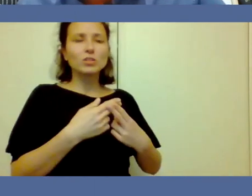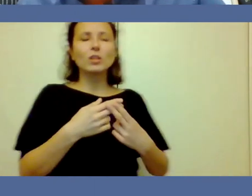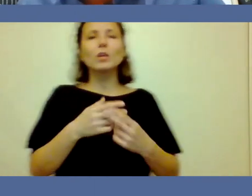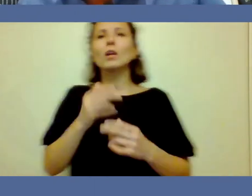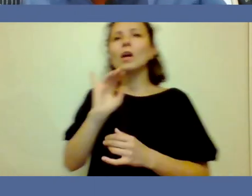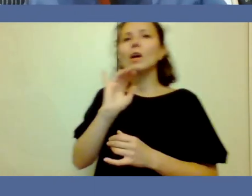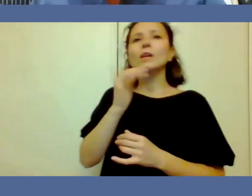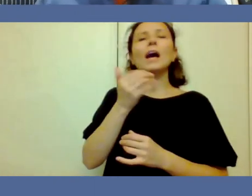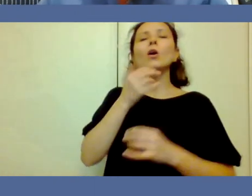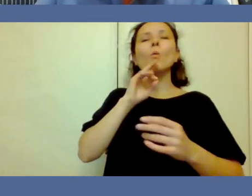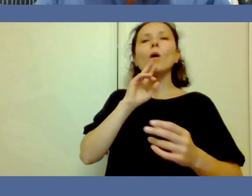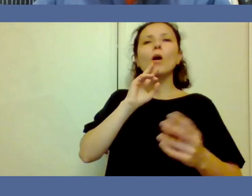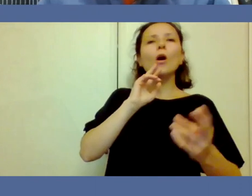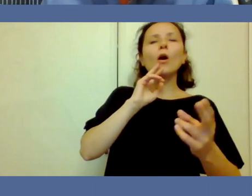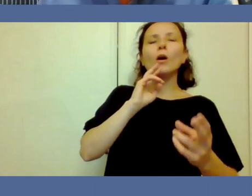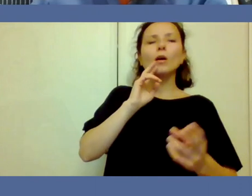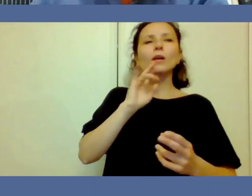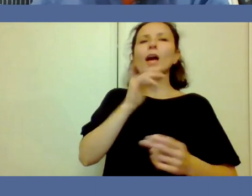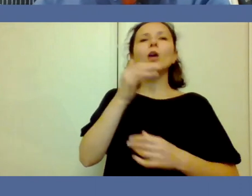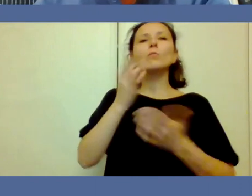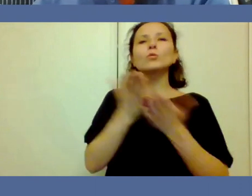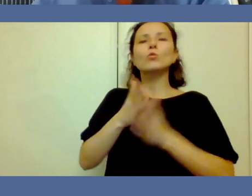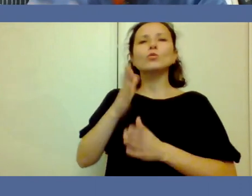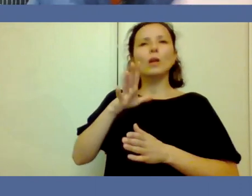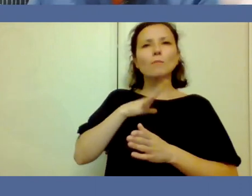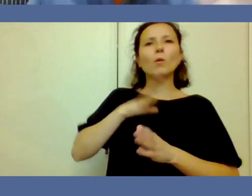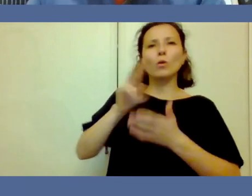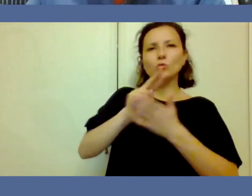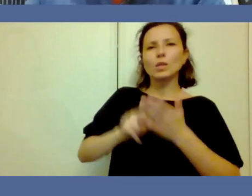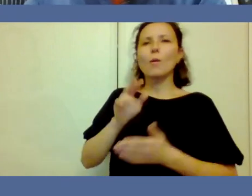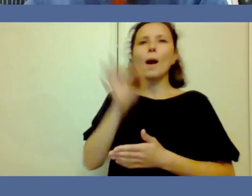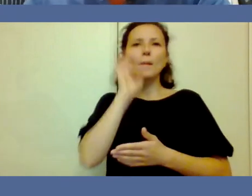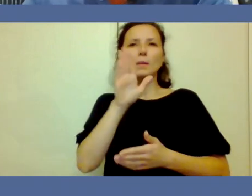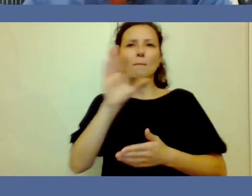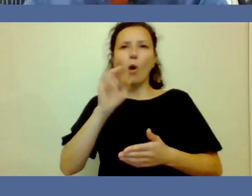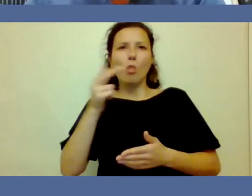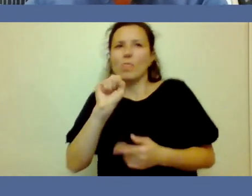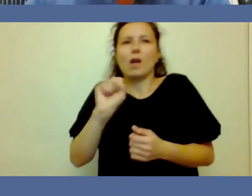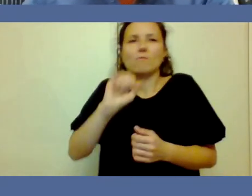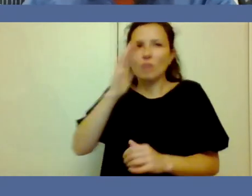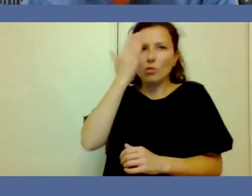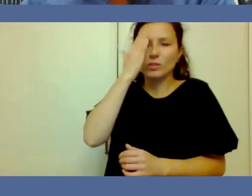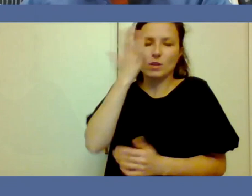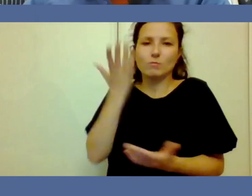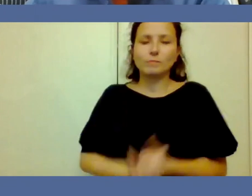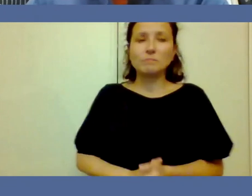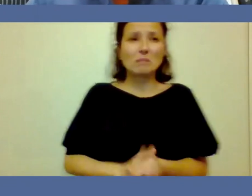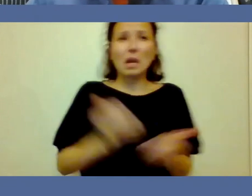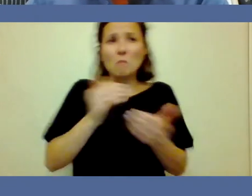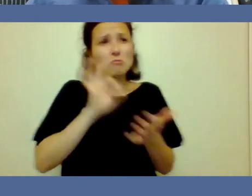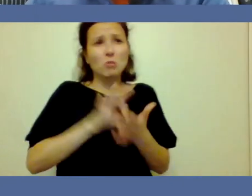pani Bonda? Nie dowiedziałem się. Taki mam cytat tutaj. No ale to zostawmy. Może akurat wtedy nie było czasu, żeby o